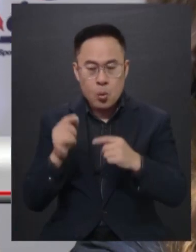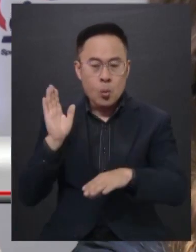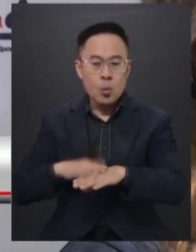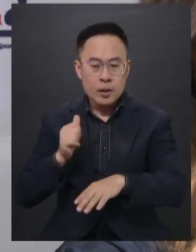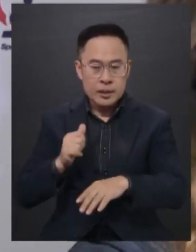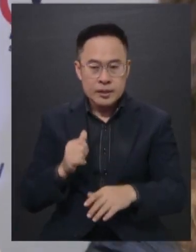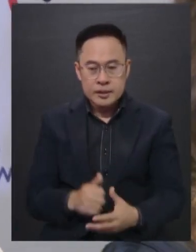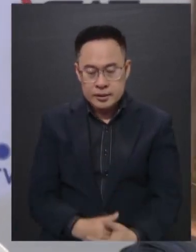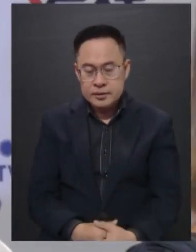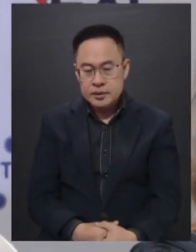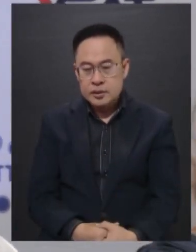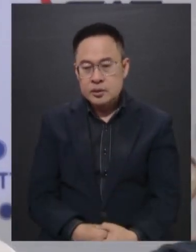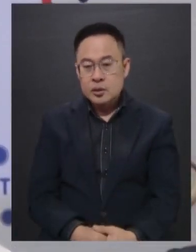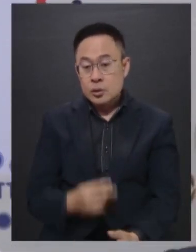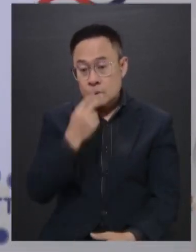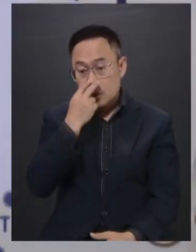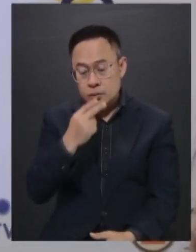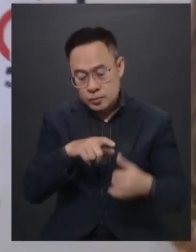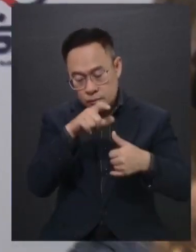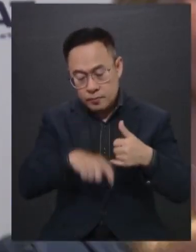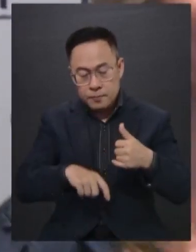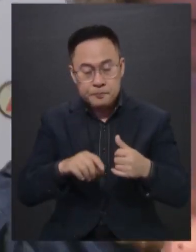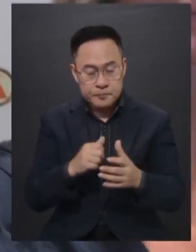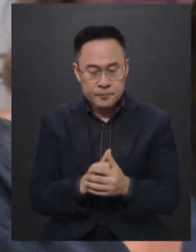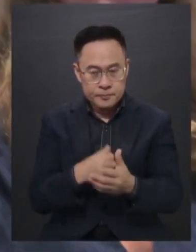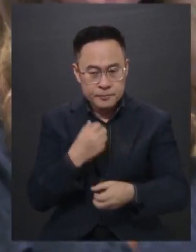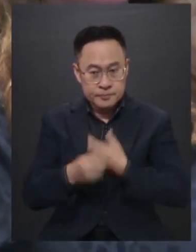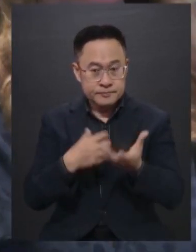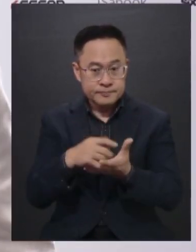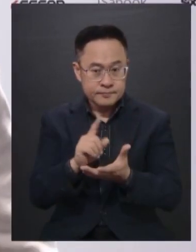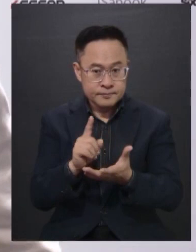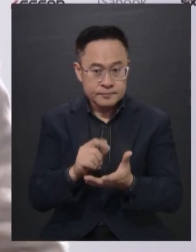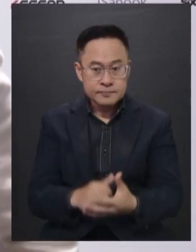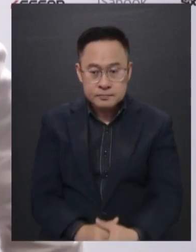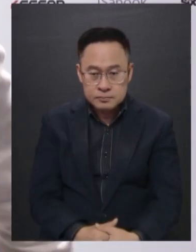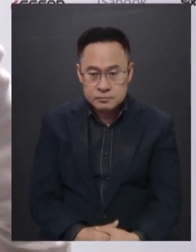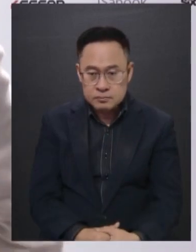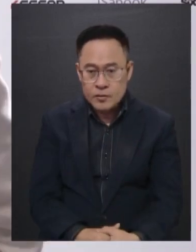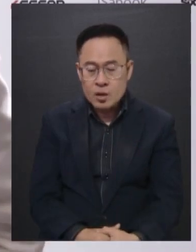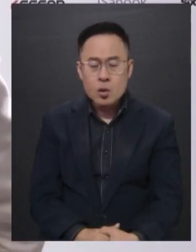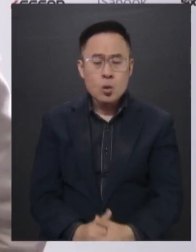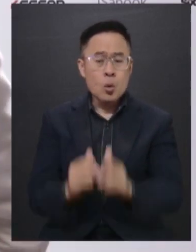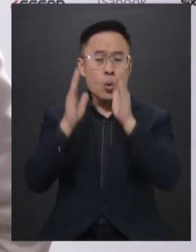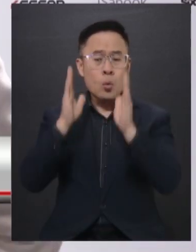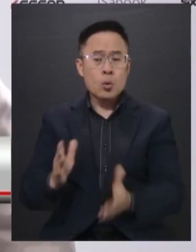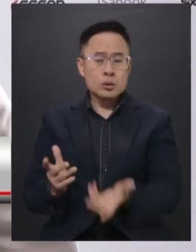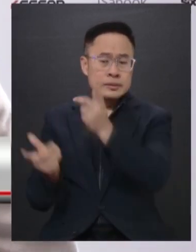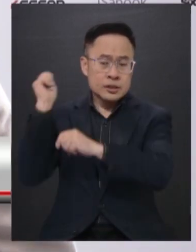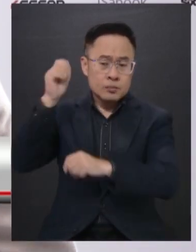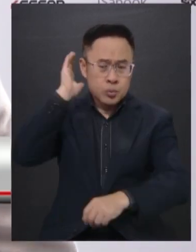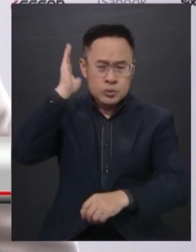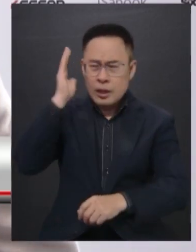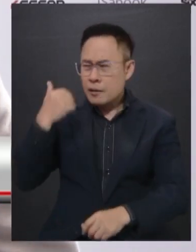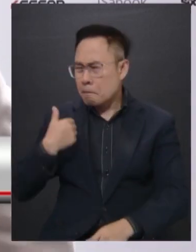ครับไปฟังเสียงของบอลพระดอนศรีชาพันธ์กันครับ สำหรับนักเล่นผู้ชายคิดว่าอย่างนี้ครับก็คือต